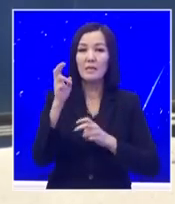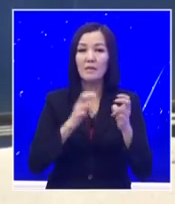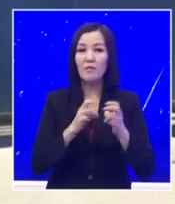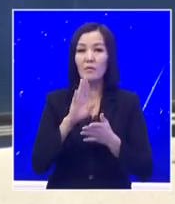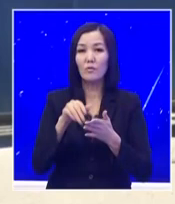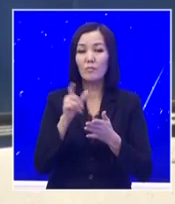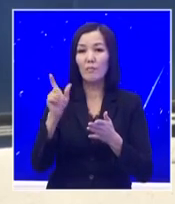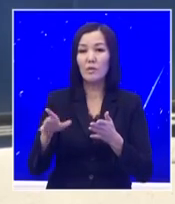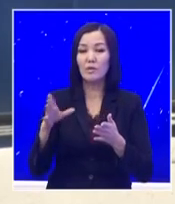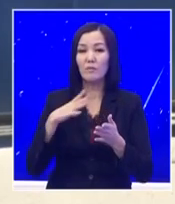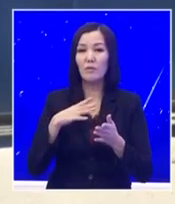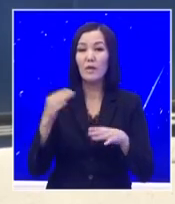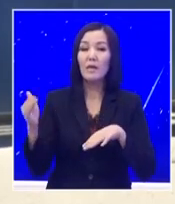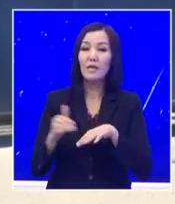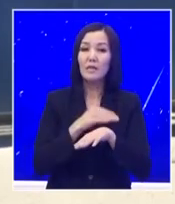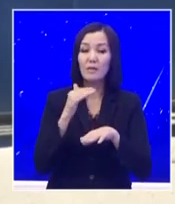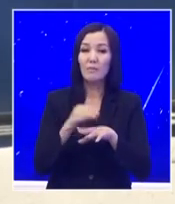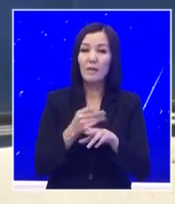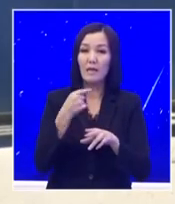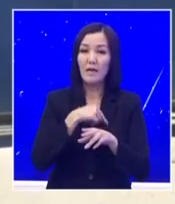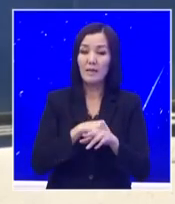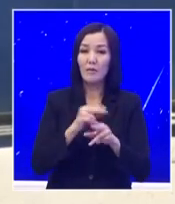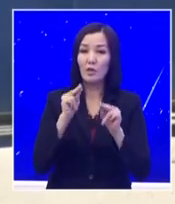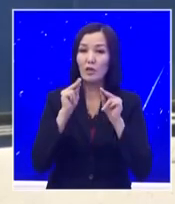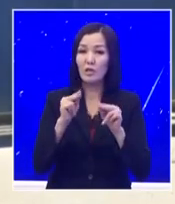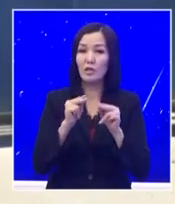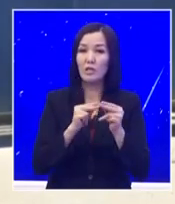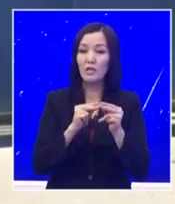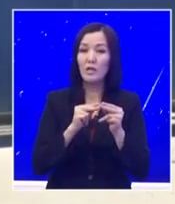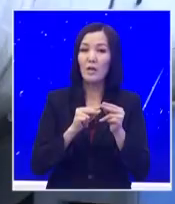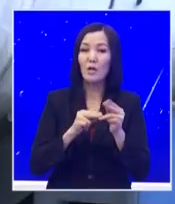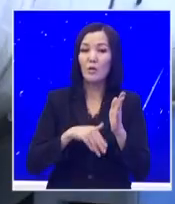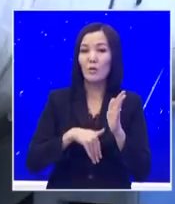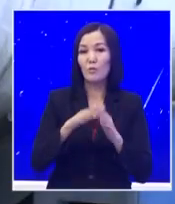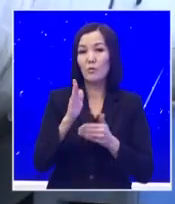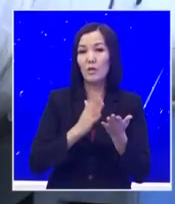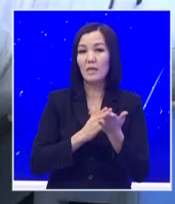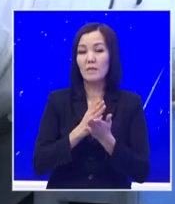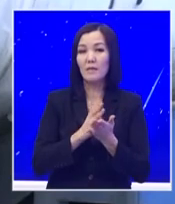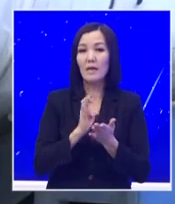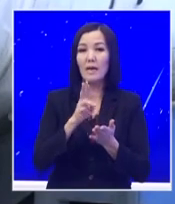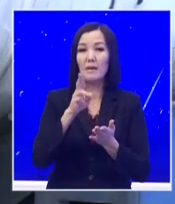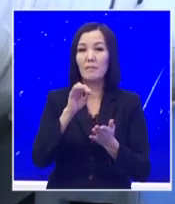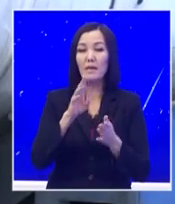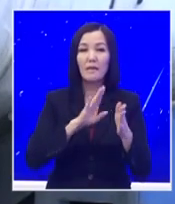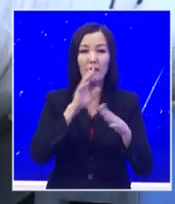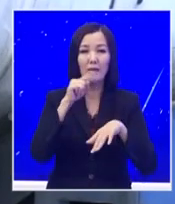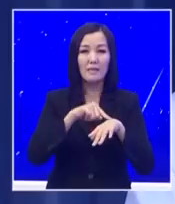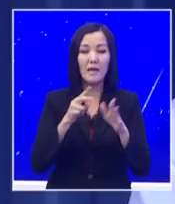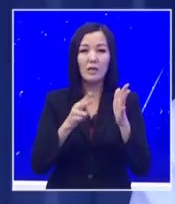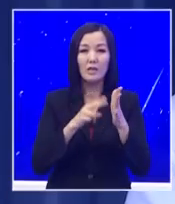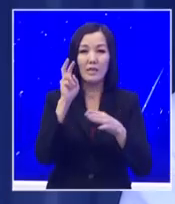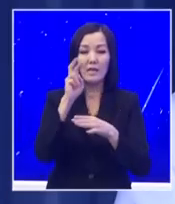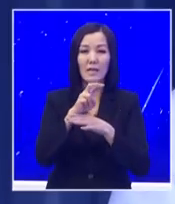өз ортасында кішіпейілділік пен адамгершілікті қатар алып жүрген бірлікті жан. Әмина Арынбекова таңғы сағат 7-де жұмысқа